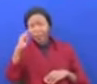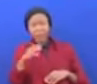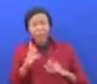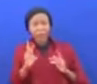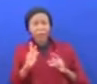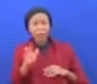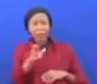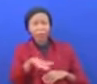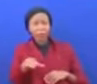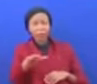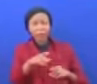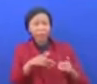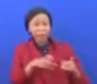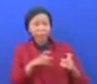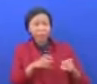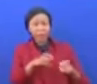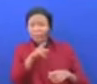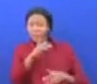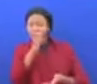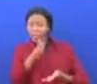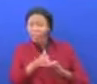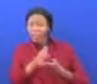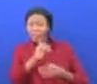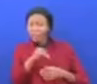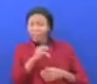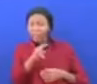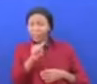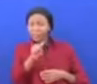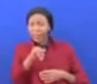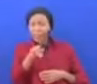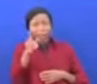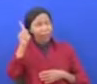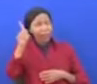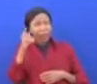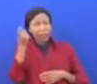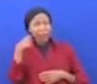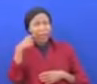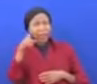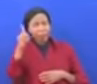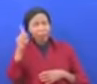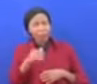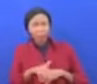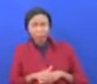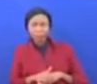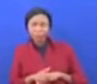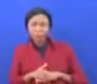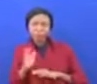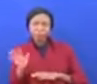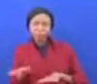wa vita. Kwa ningeomba hii haki jinai iende kule Tarime. Lakini pia Mheshimiwa Mwenyekiti,